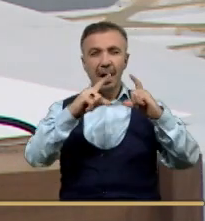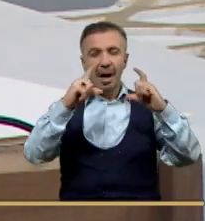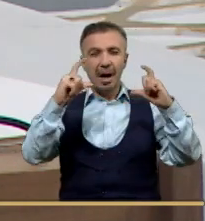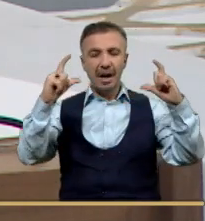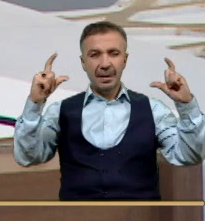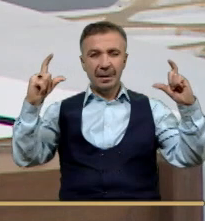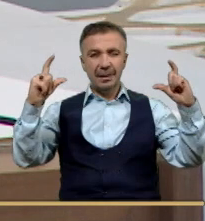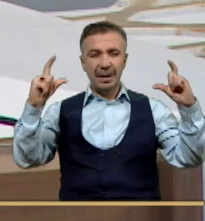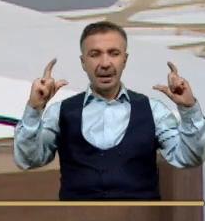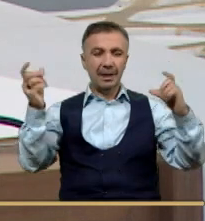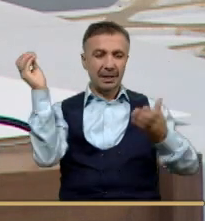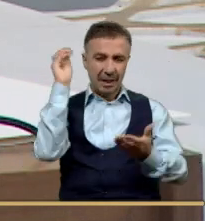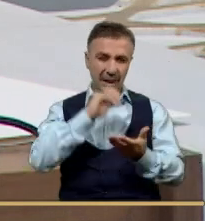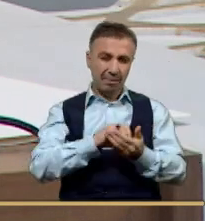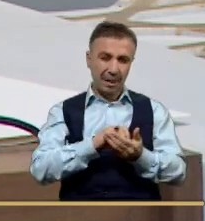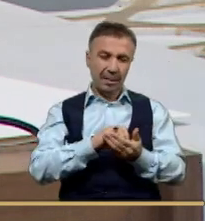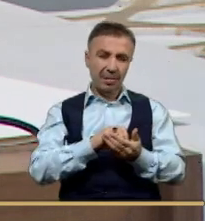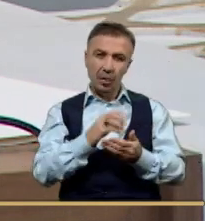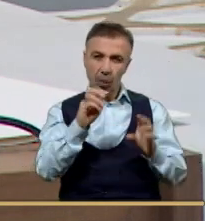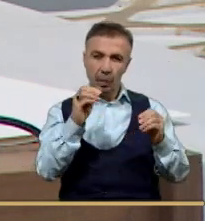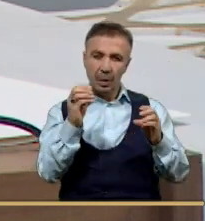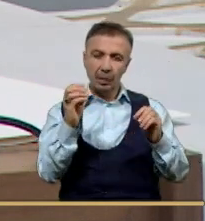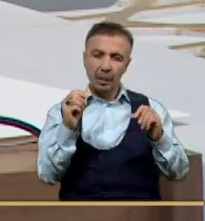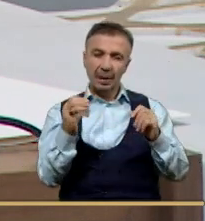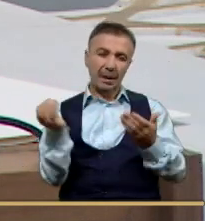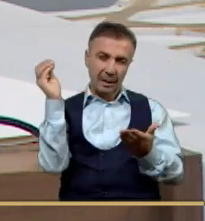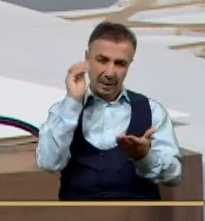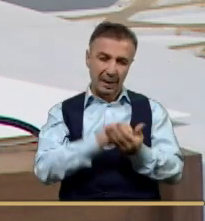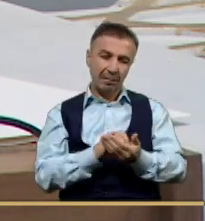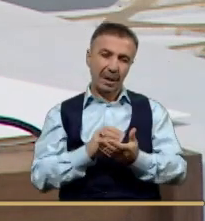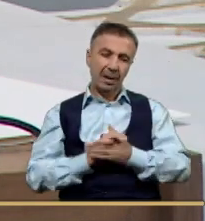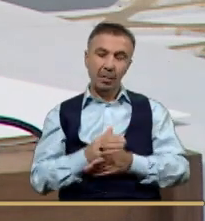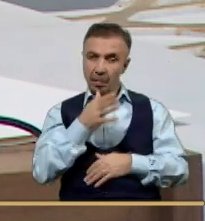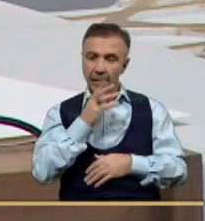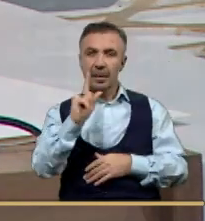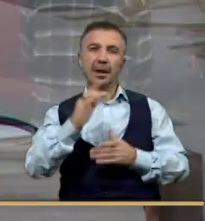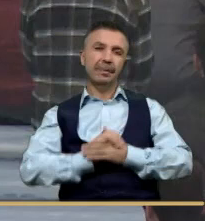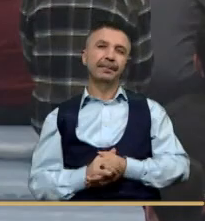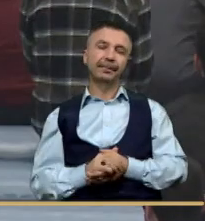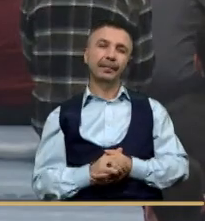Bunu bileceğiz değerli kardeşlerim. Bunu bilmemiz gerekiyor.